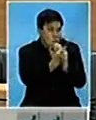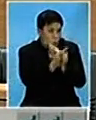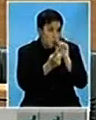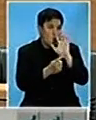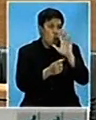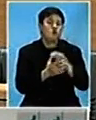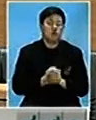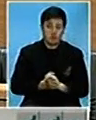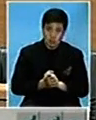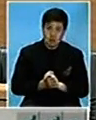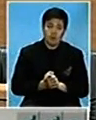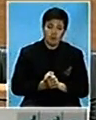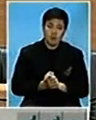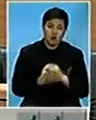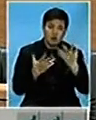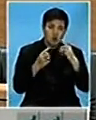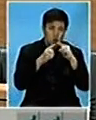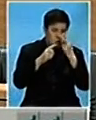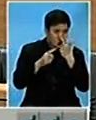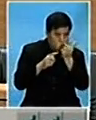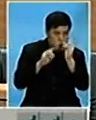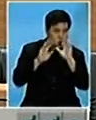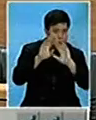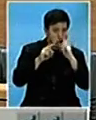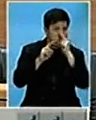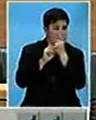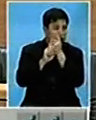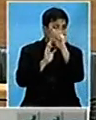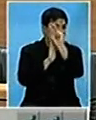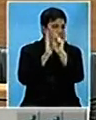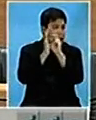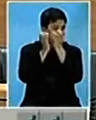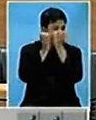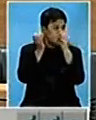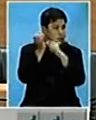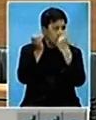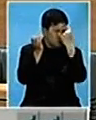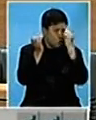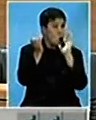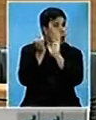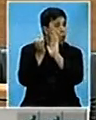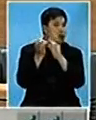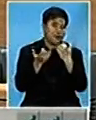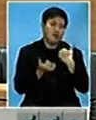ลาในการที่จะรักษาไว้ซึ่งหลักคิดของรัฐธรรมนูญดังที่ผมได้กราบเรียนท่านประธานไปแล้ว